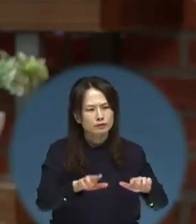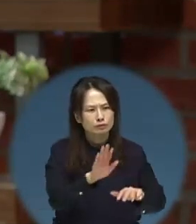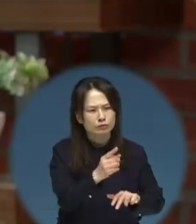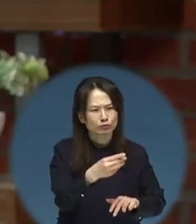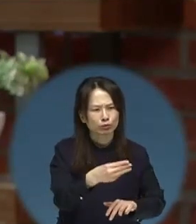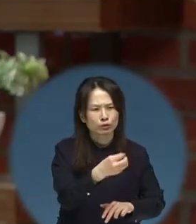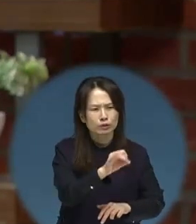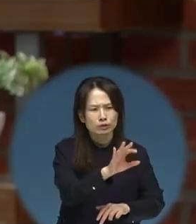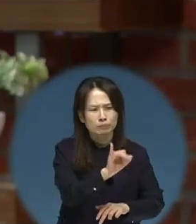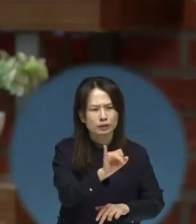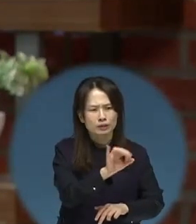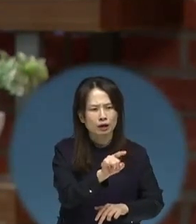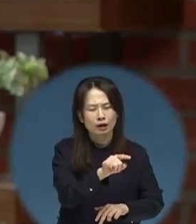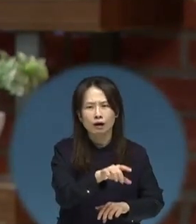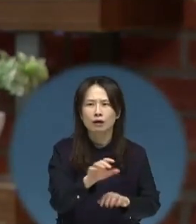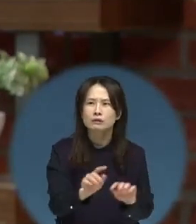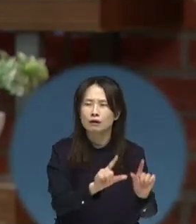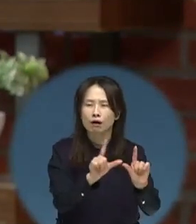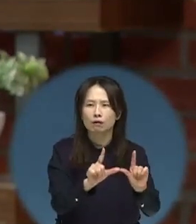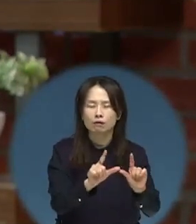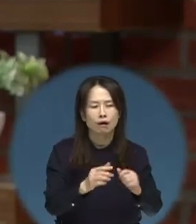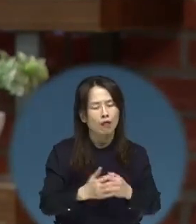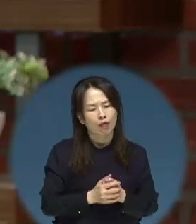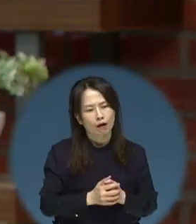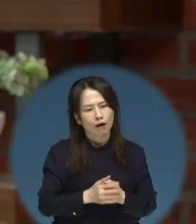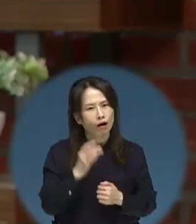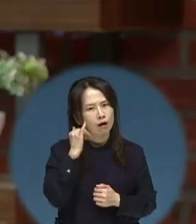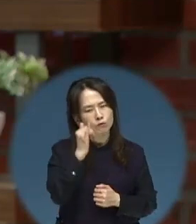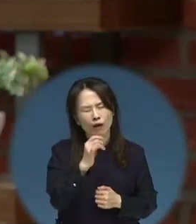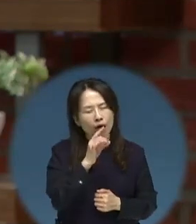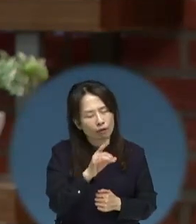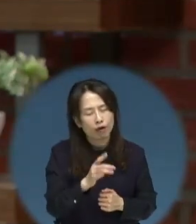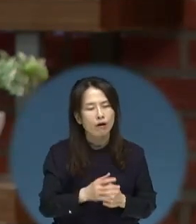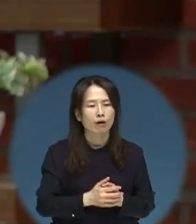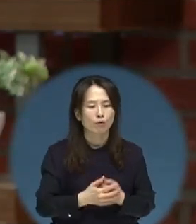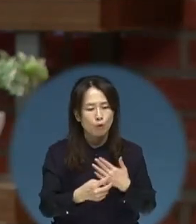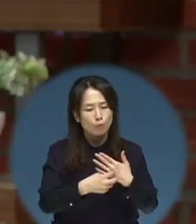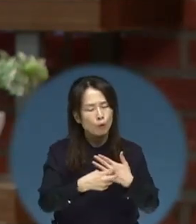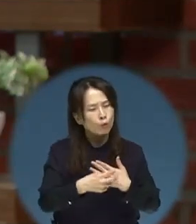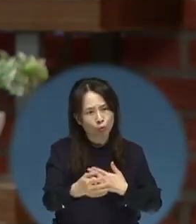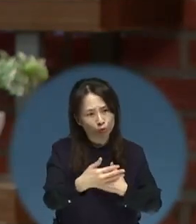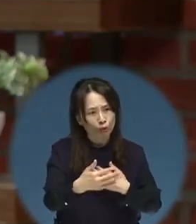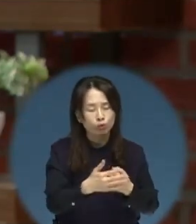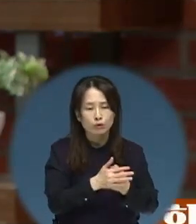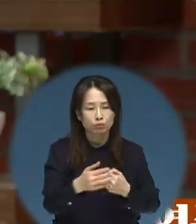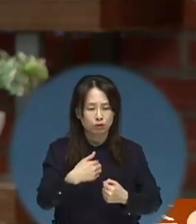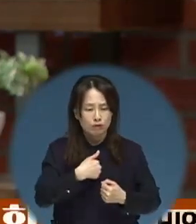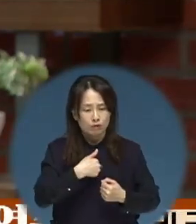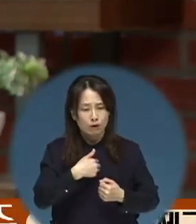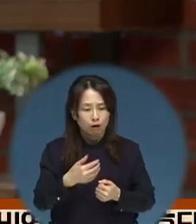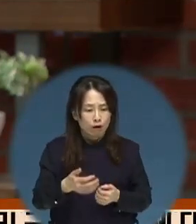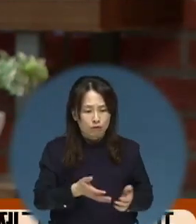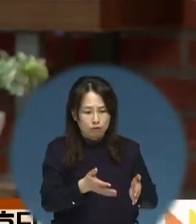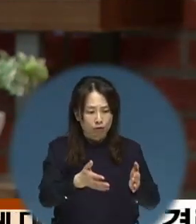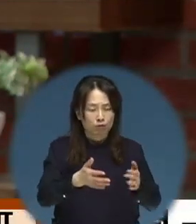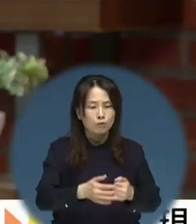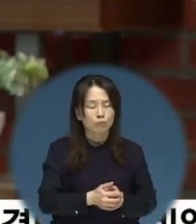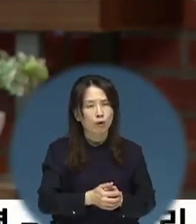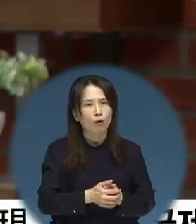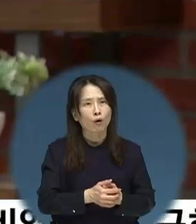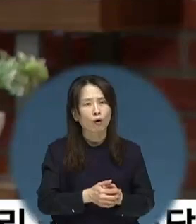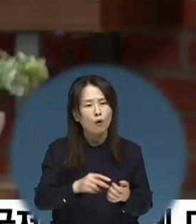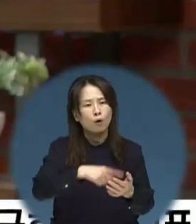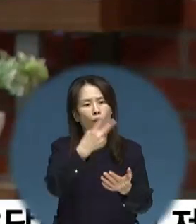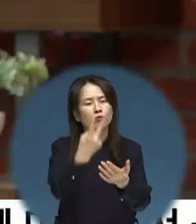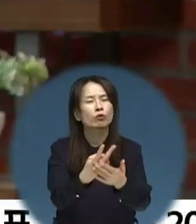힘들고 건강을 지키기도 힘들더라고요. 볼리비아에서? 네. 저도 길에서 두 번 정도 쓰러지고 아이고. 네, 아내도 뭐 40일 동안 하혈을 하는 등 그래도